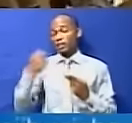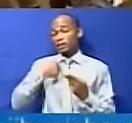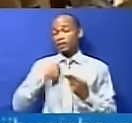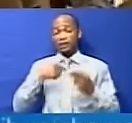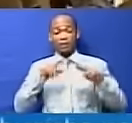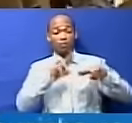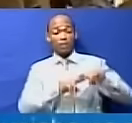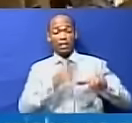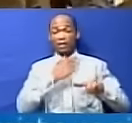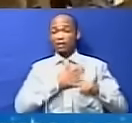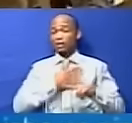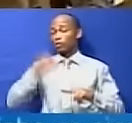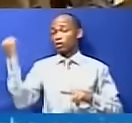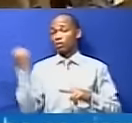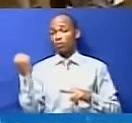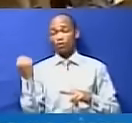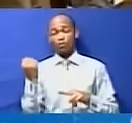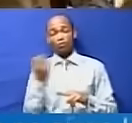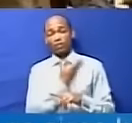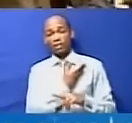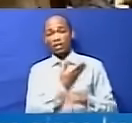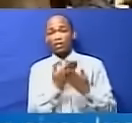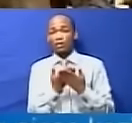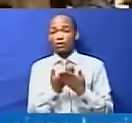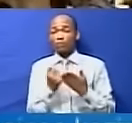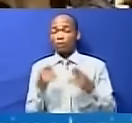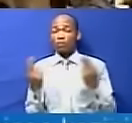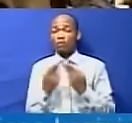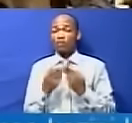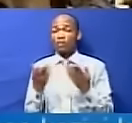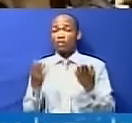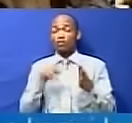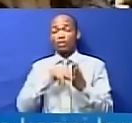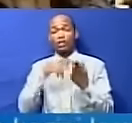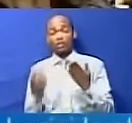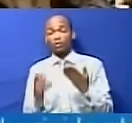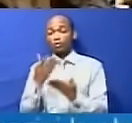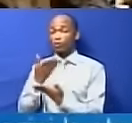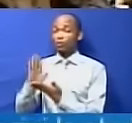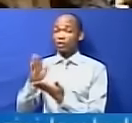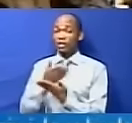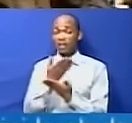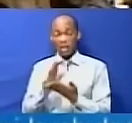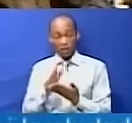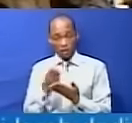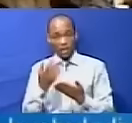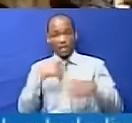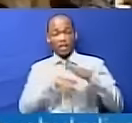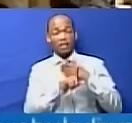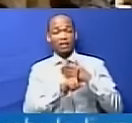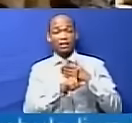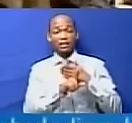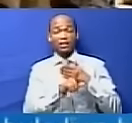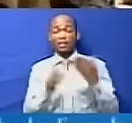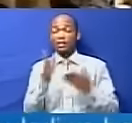nawe kuwa kimu kenda asubuhi na ji kwa hiy watoto wakana kwenye madara wam